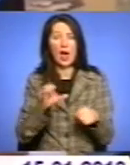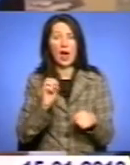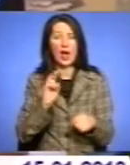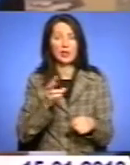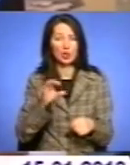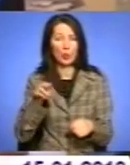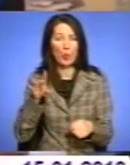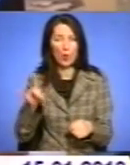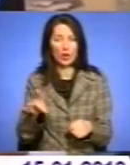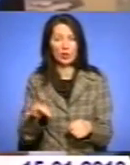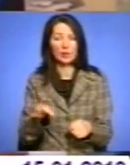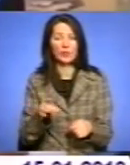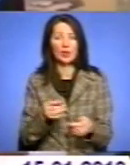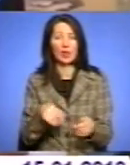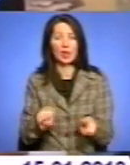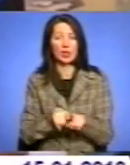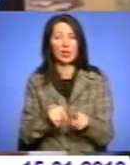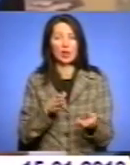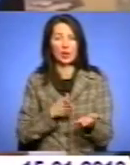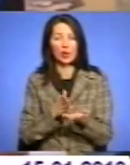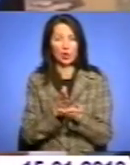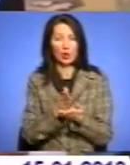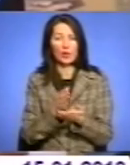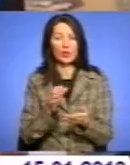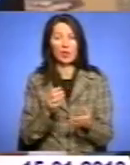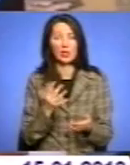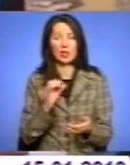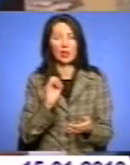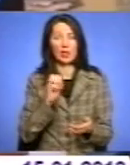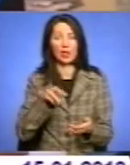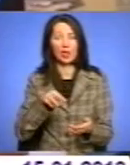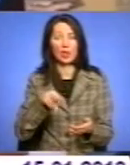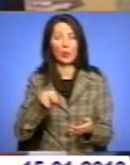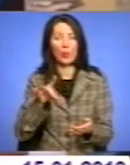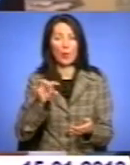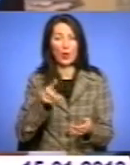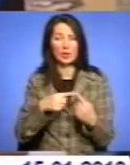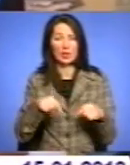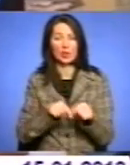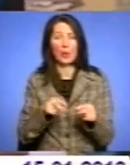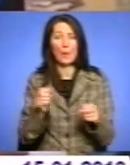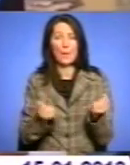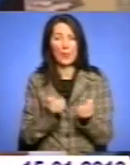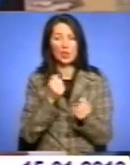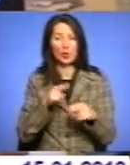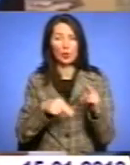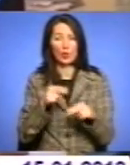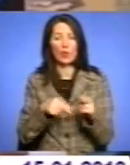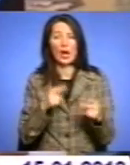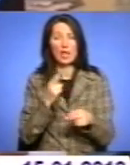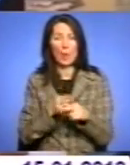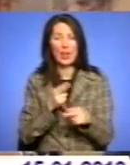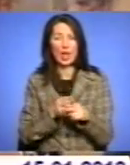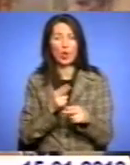таких, в принципі, орієнтованих на імпорт секторах, як машинобудування, як металургія частково, як